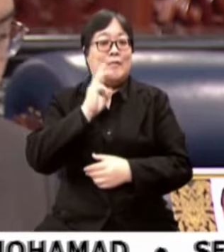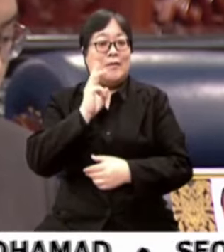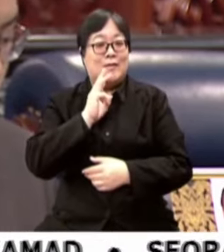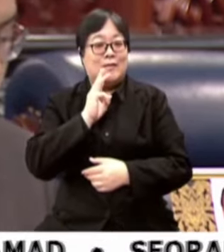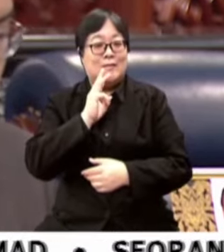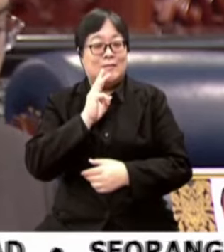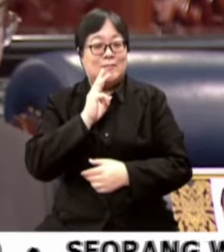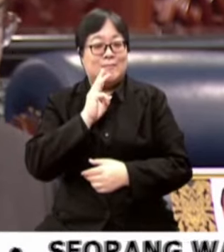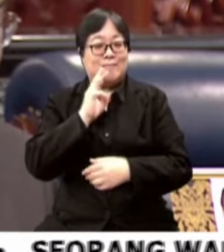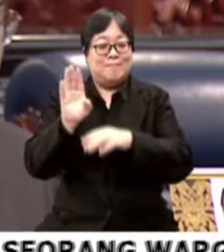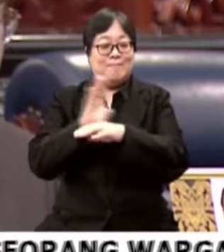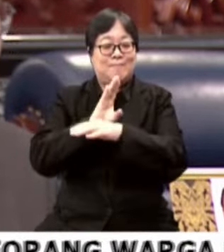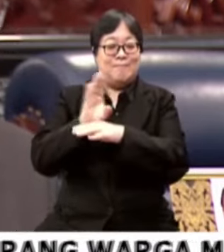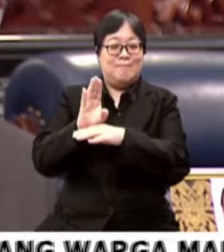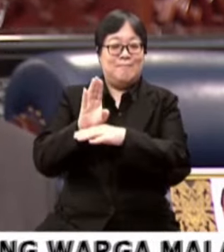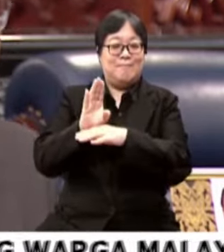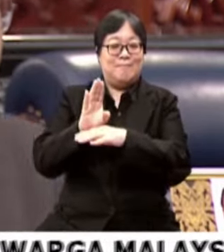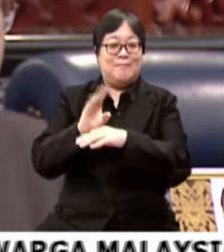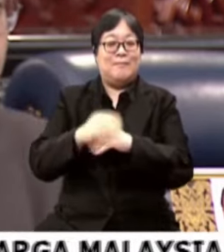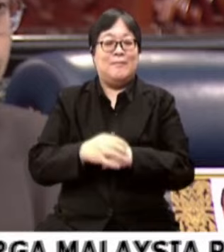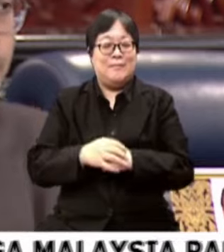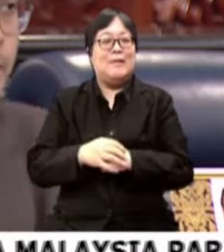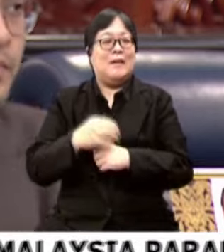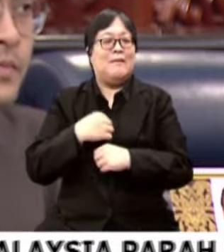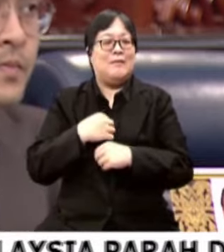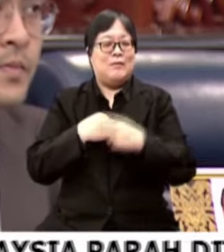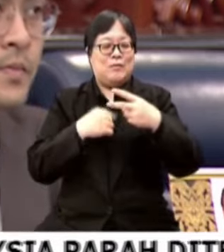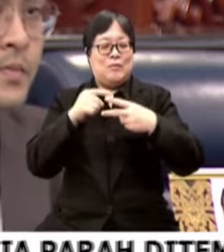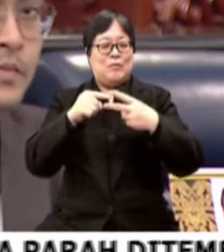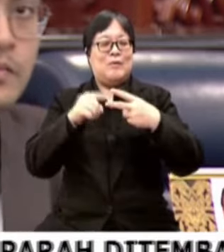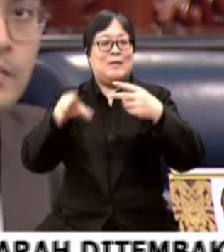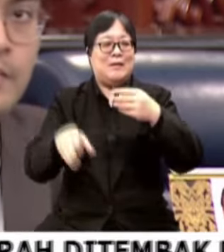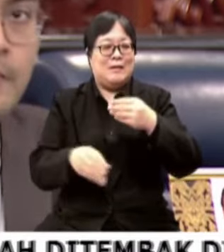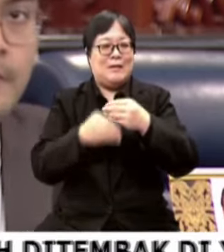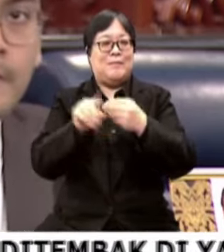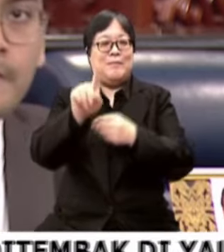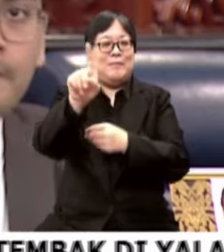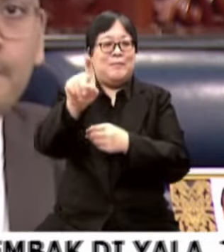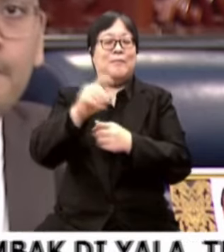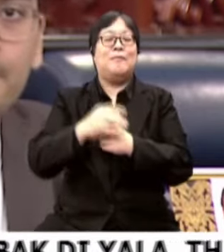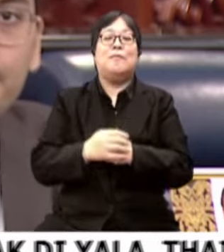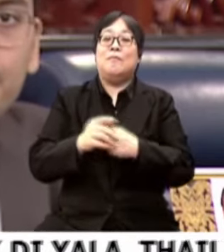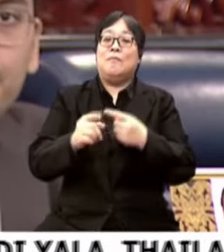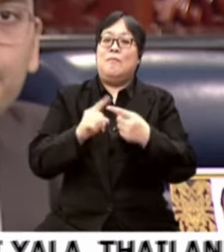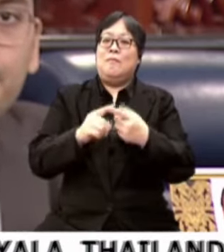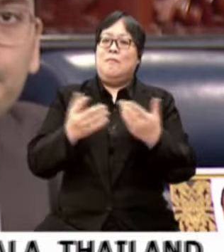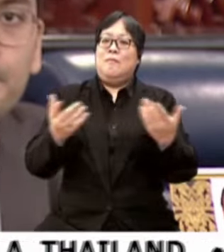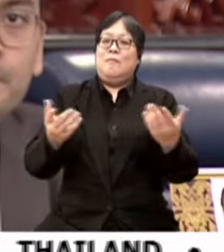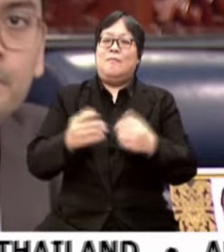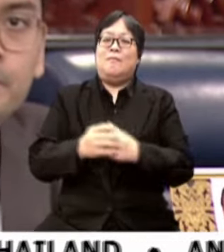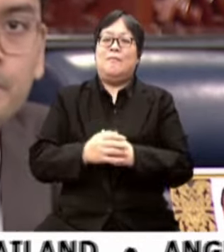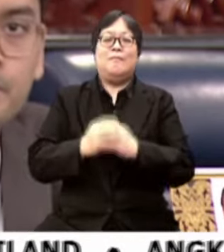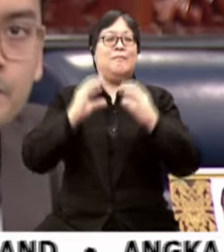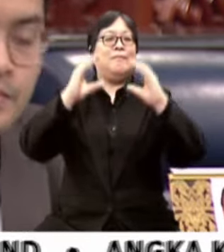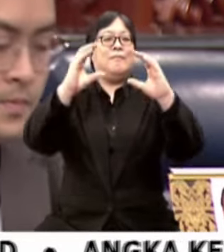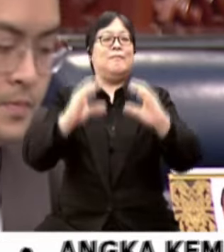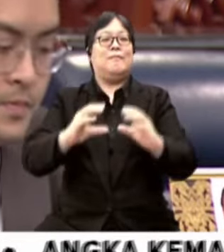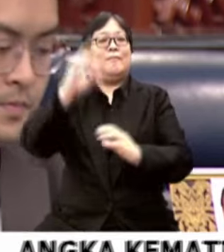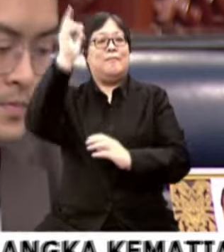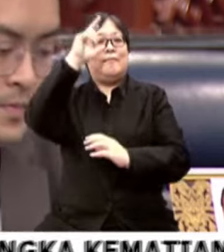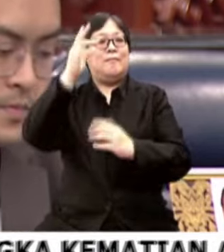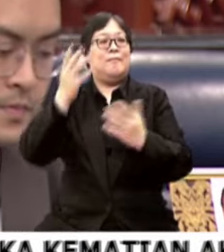eee Usahawan wanita saya ada dua ee soal yang tambahan yang pertamanya Apakah langkah